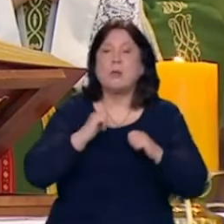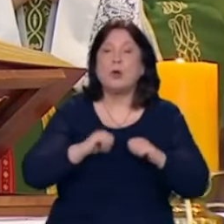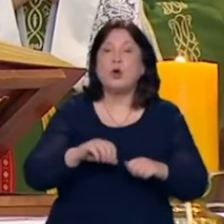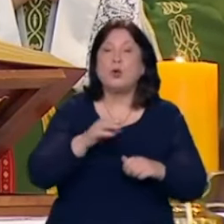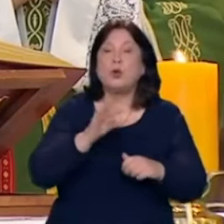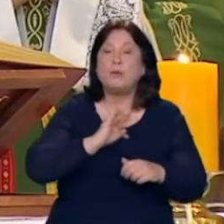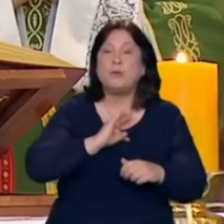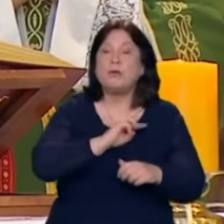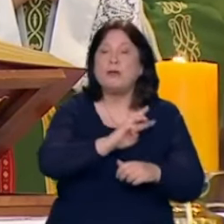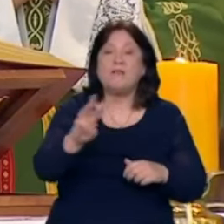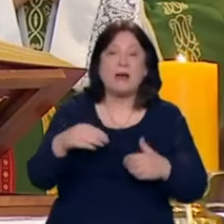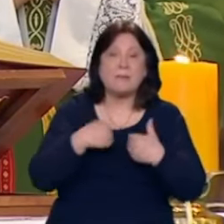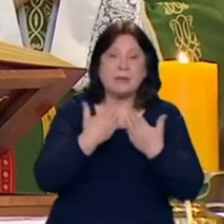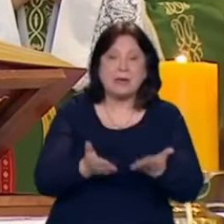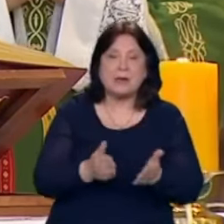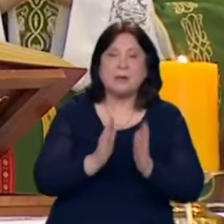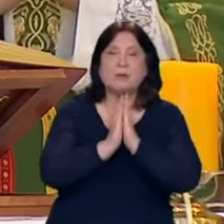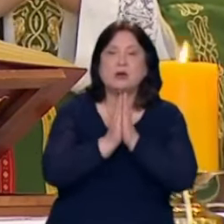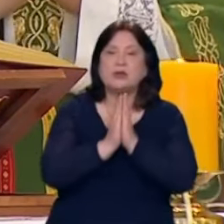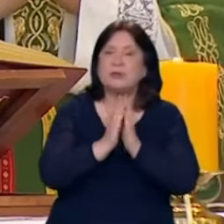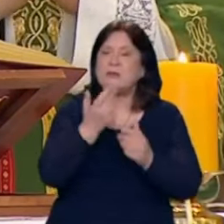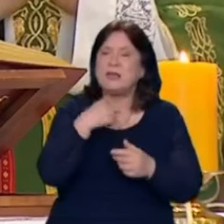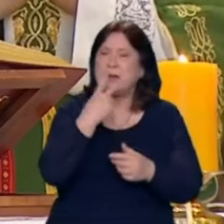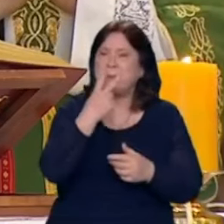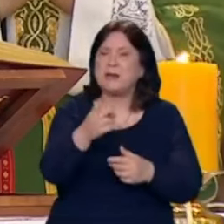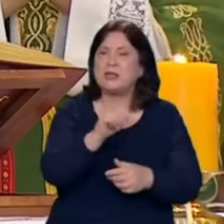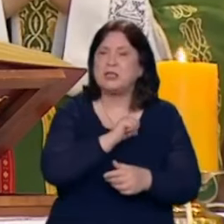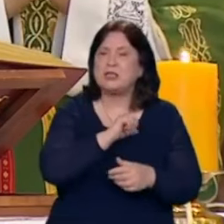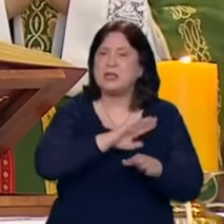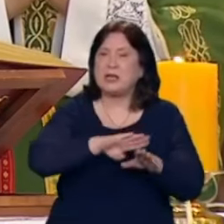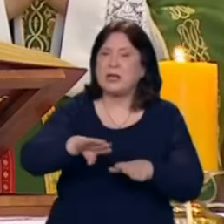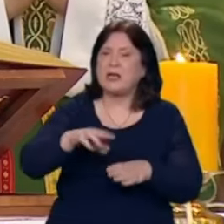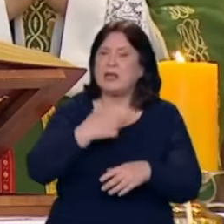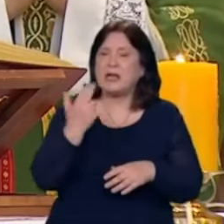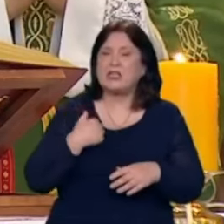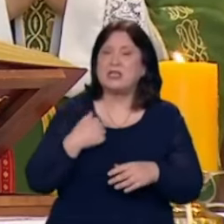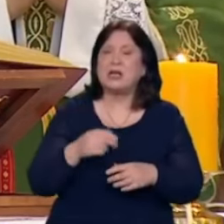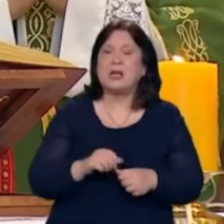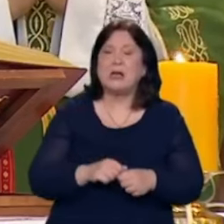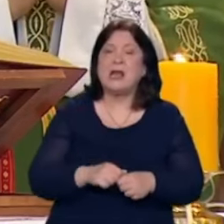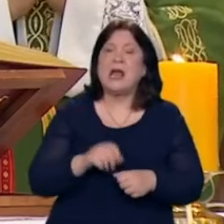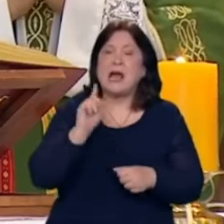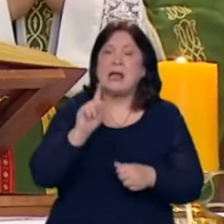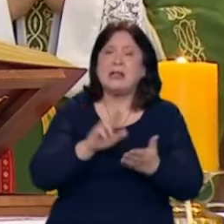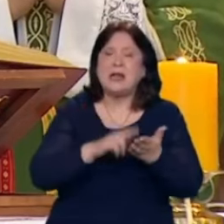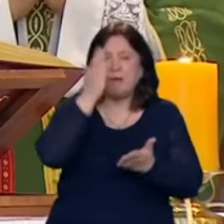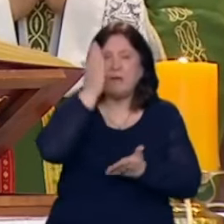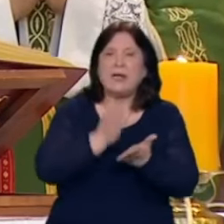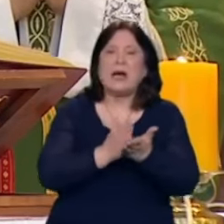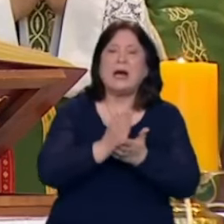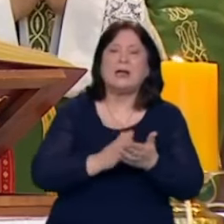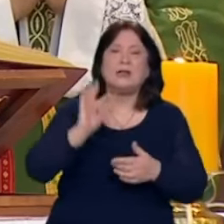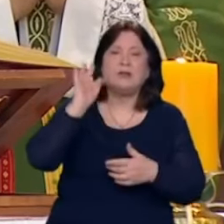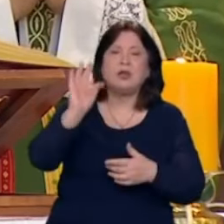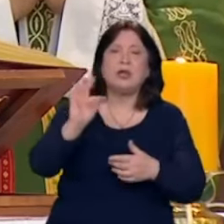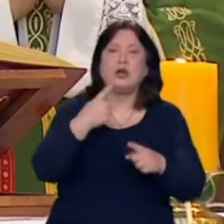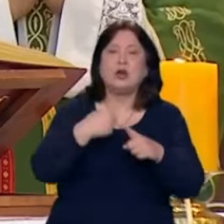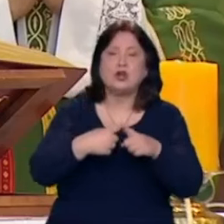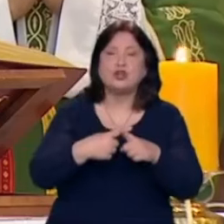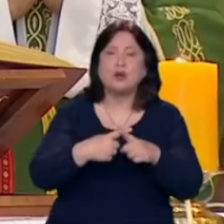wam daję Prosimy cię nie zważaj na grzechy nasze lecz na wiarę swojego